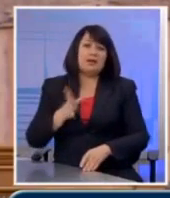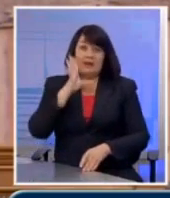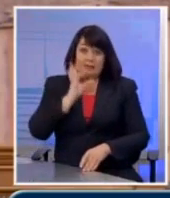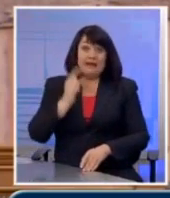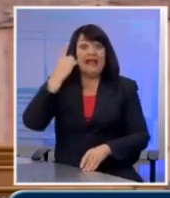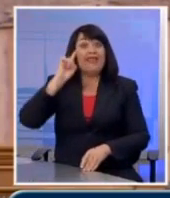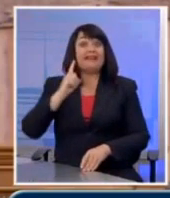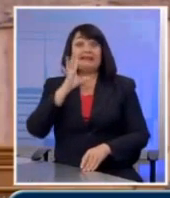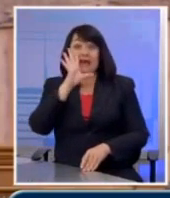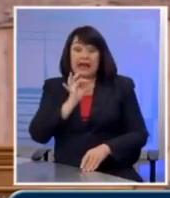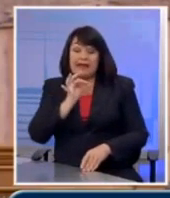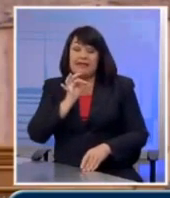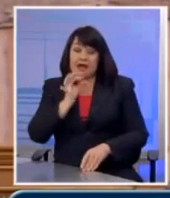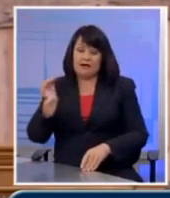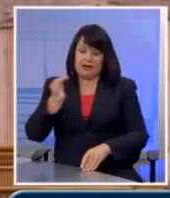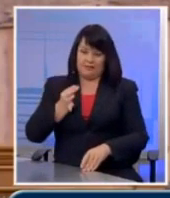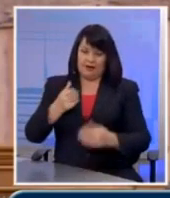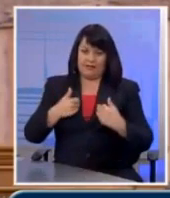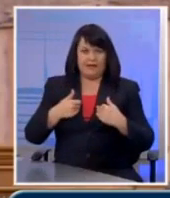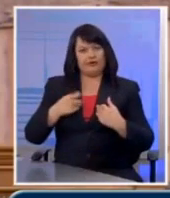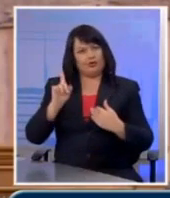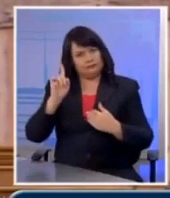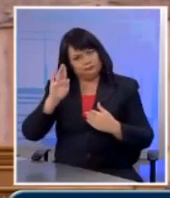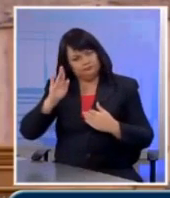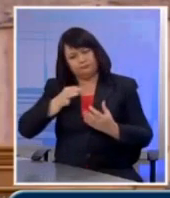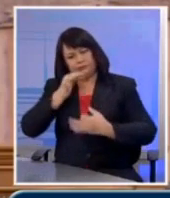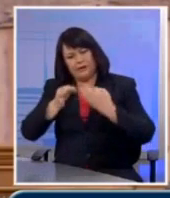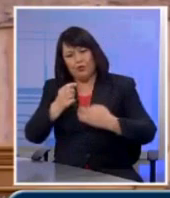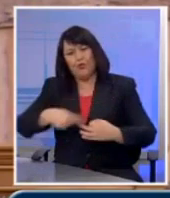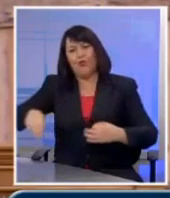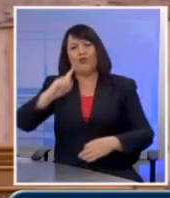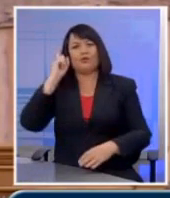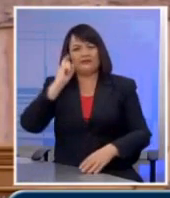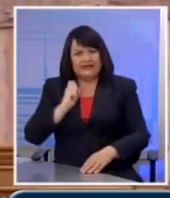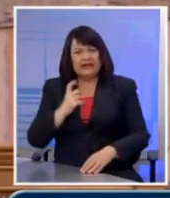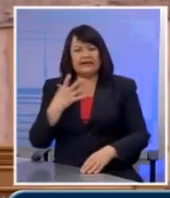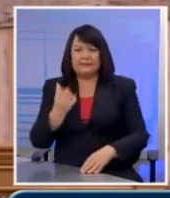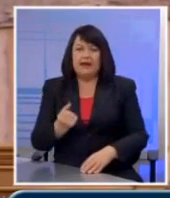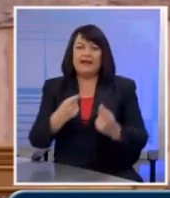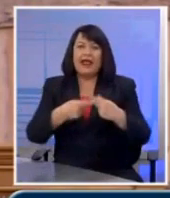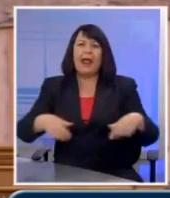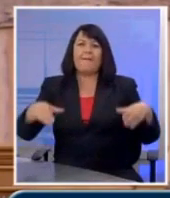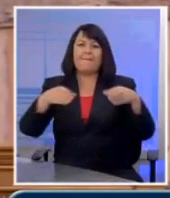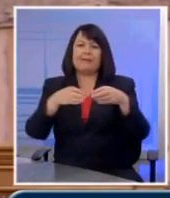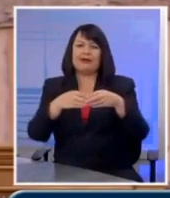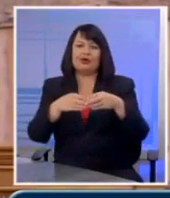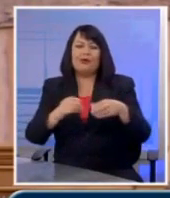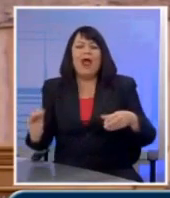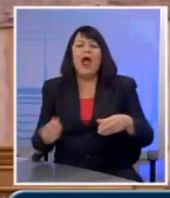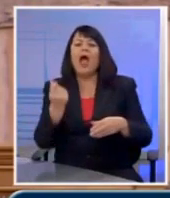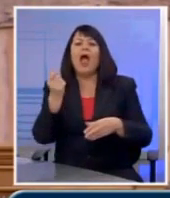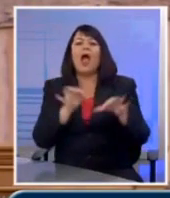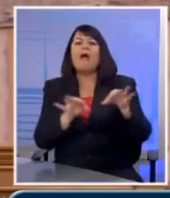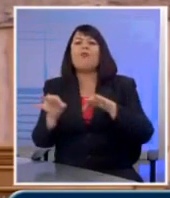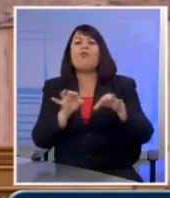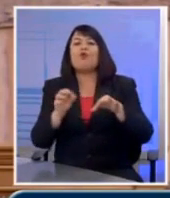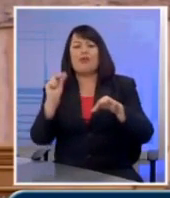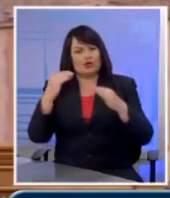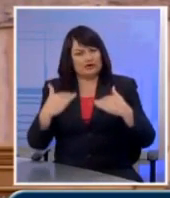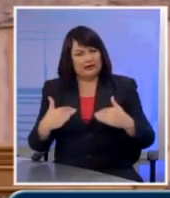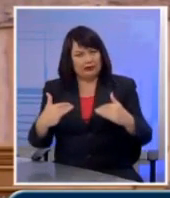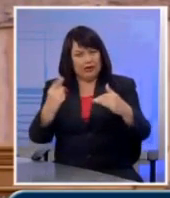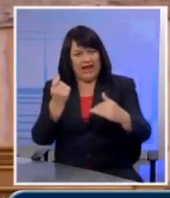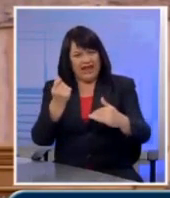την γνωρίζει. Όλοι γνωρίζετε ότι υπάρχει η Επιτροπή Υπόθεν Έσχεν της Βουλής, η